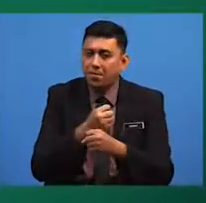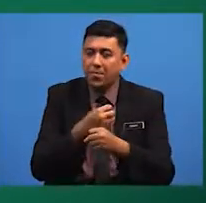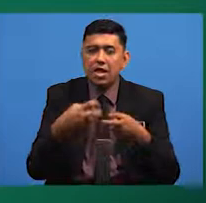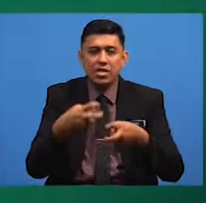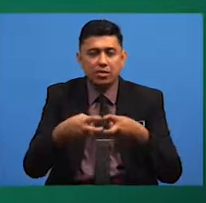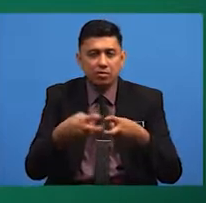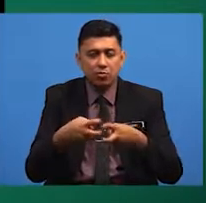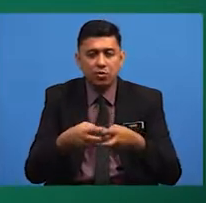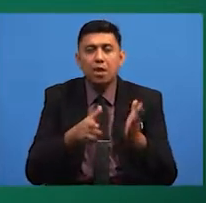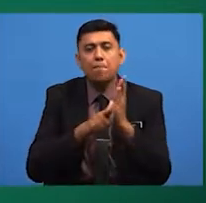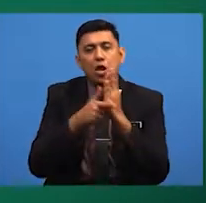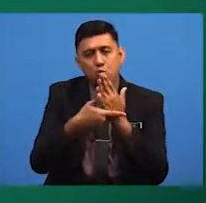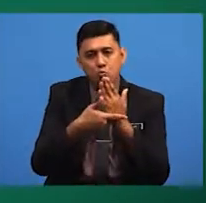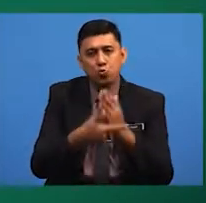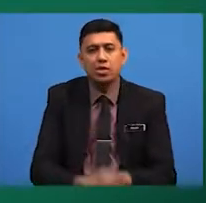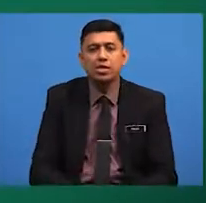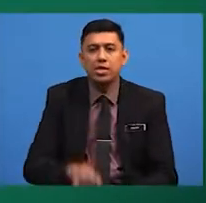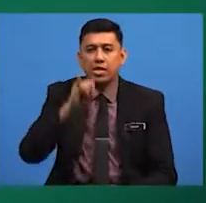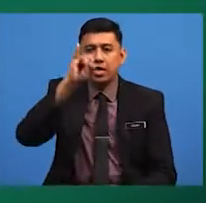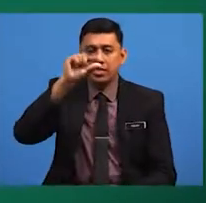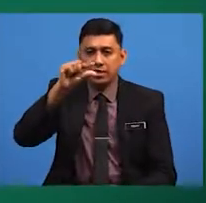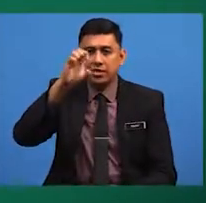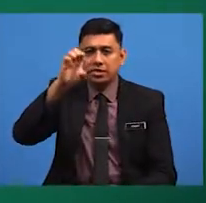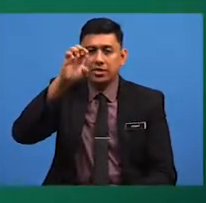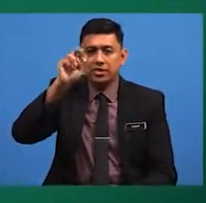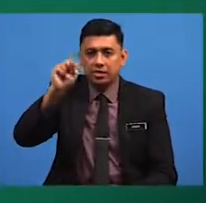elektrik melalui generated